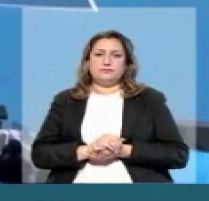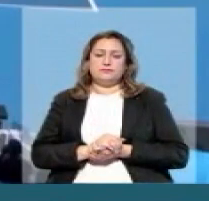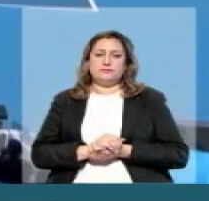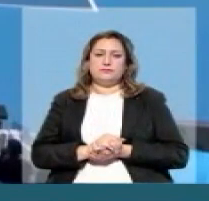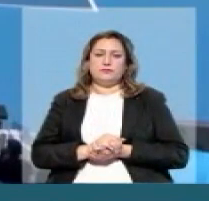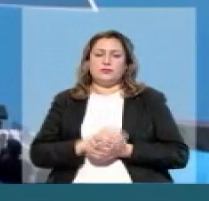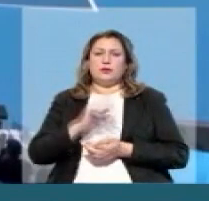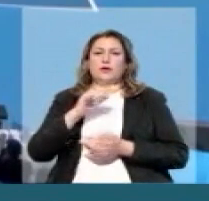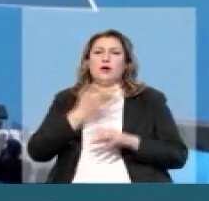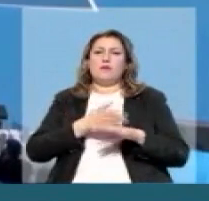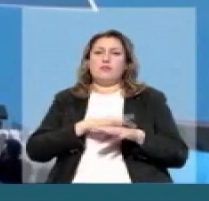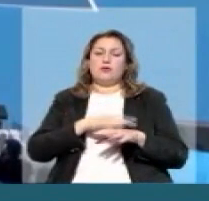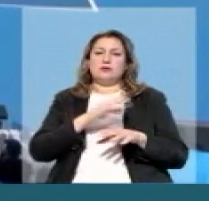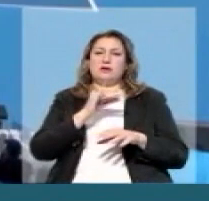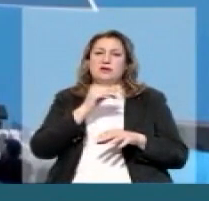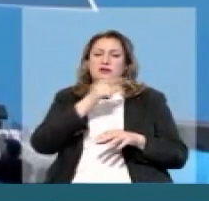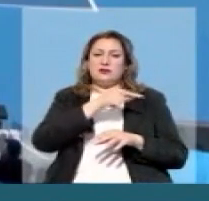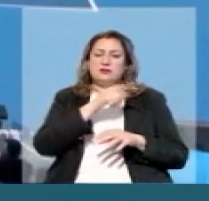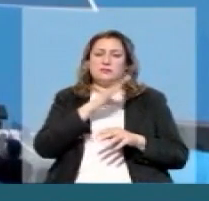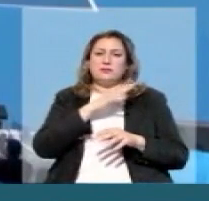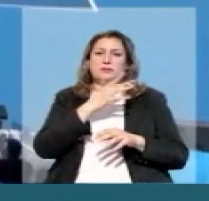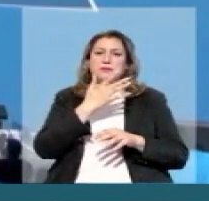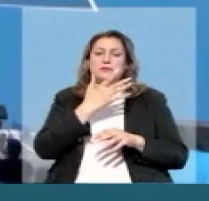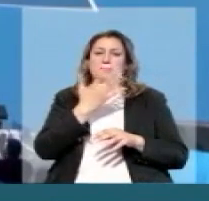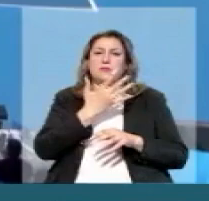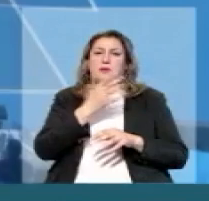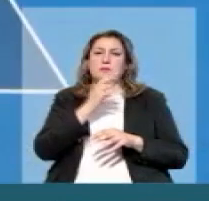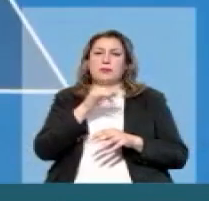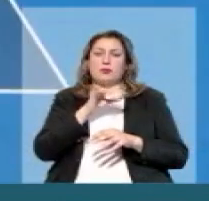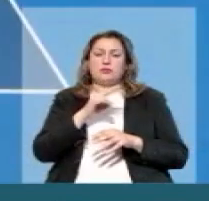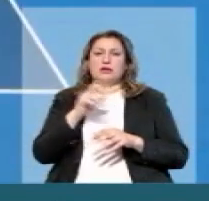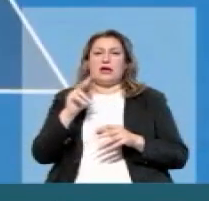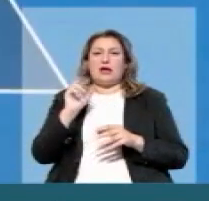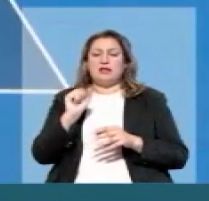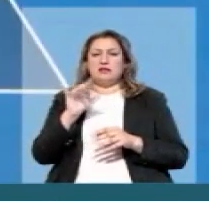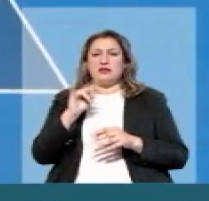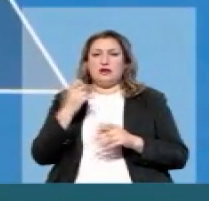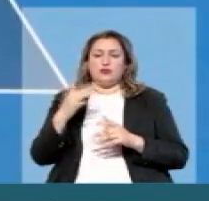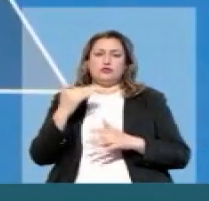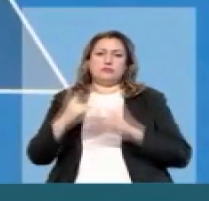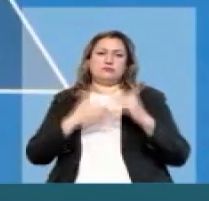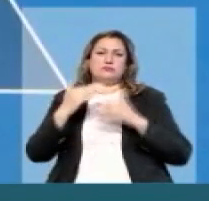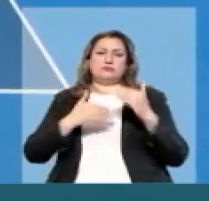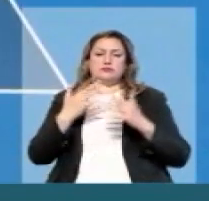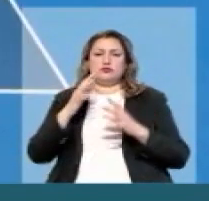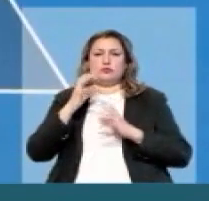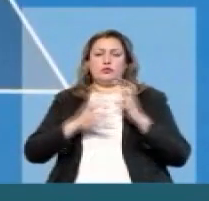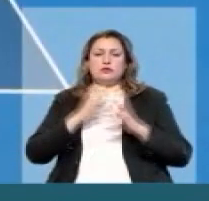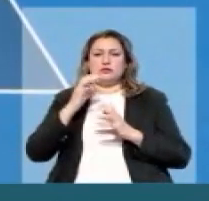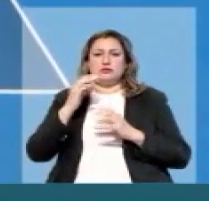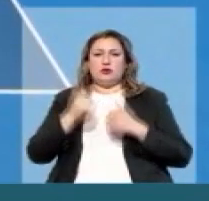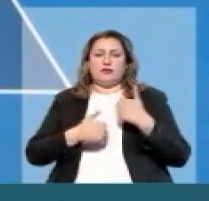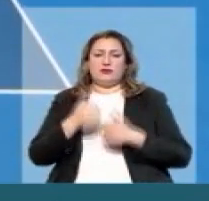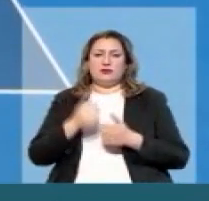пайдалана білді. Польшалық жұп та 5 брейкпен көзге түсті. Осылайша Анна Данилина өз спорт жолында жұптықсында 3-ші рет